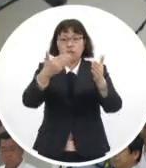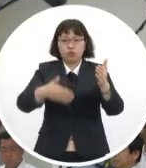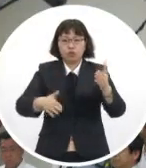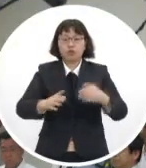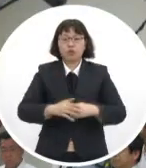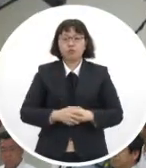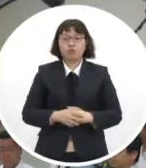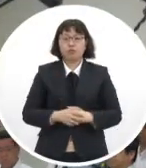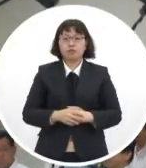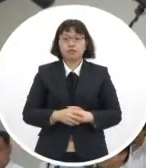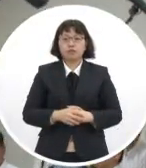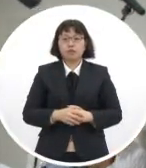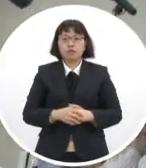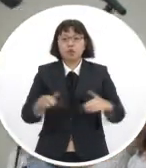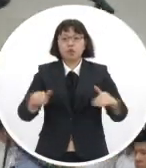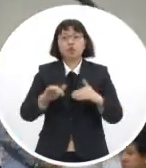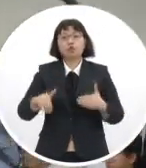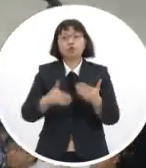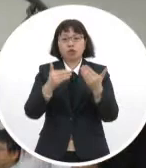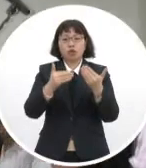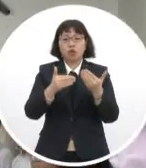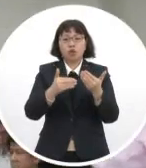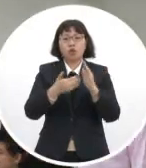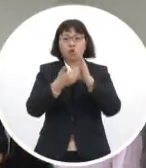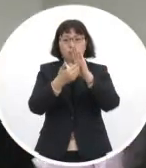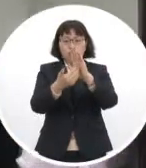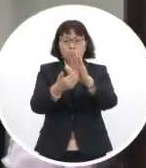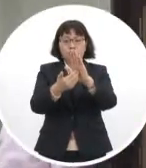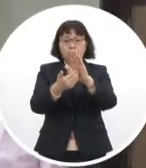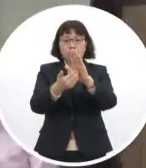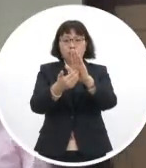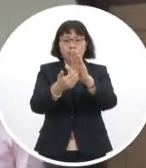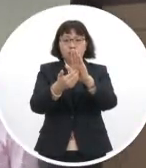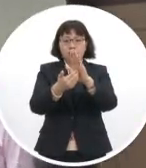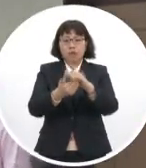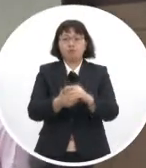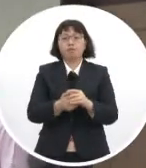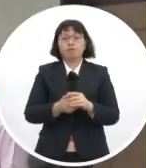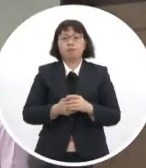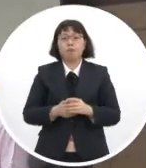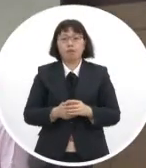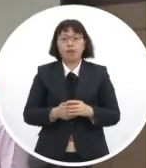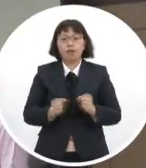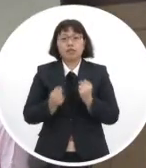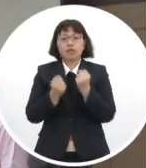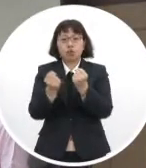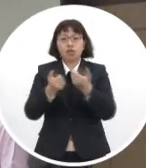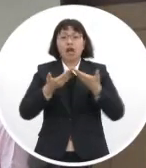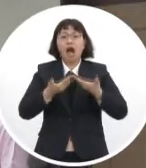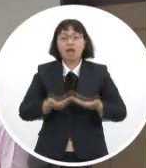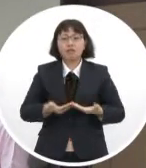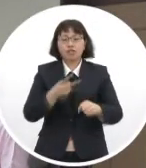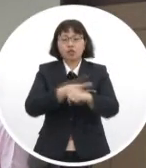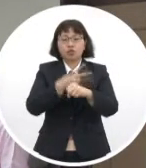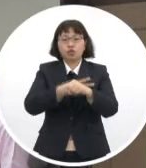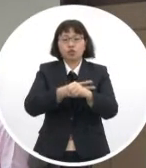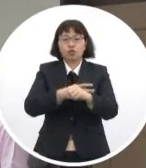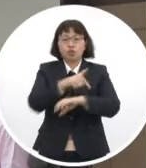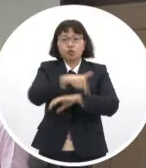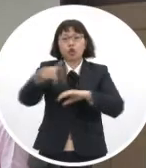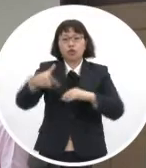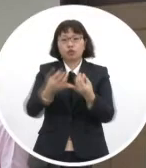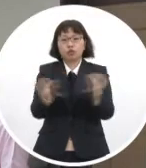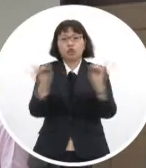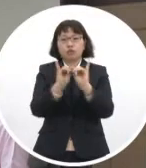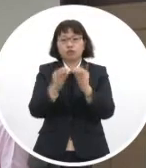交通事故の防止を目指し、産学行政の連携による 自動車安全技術プロジェクトチ